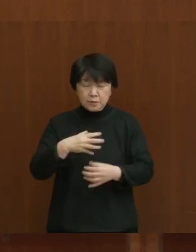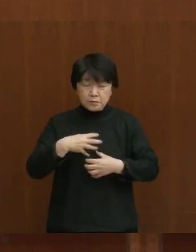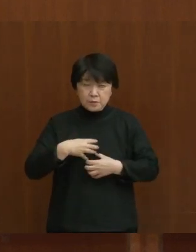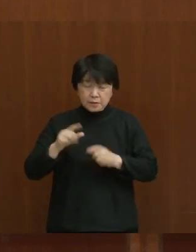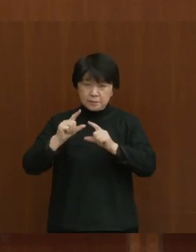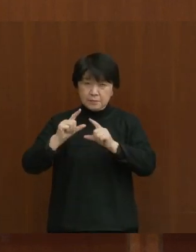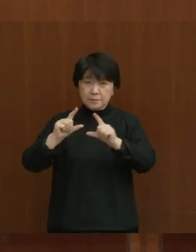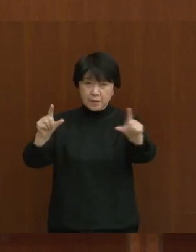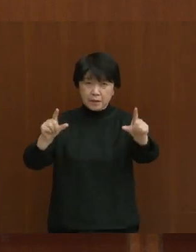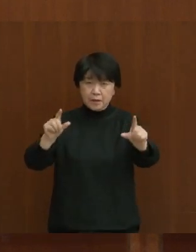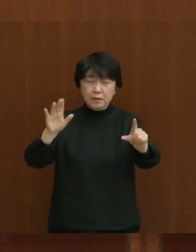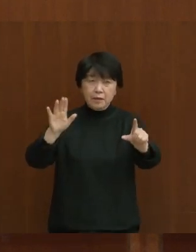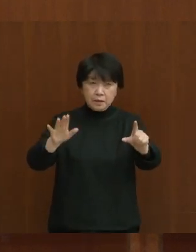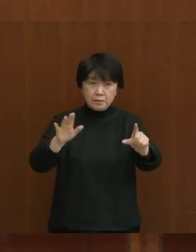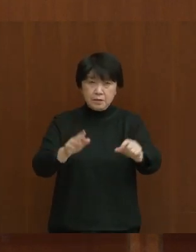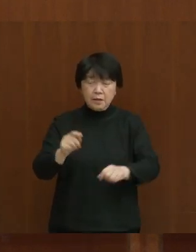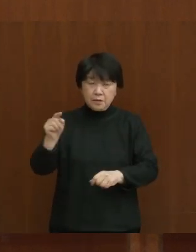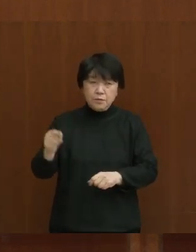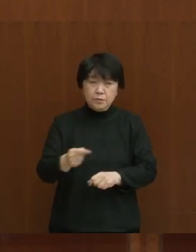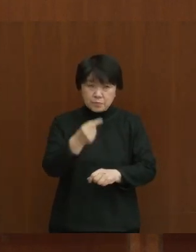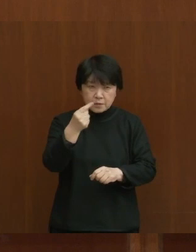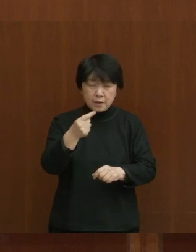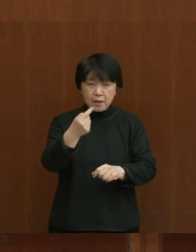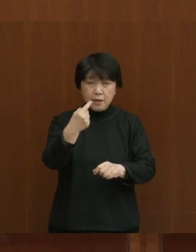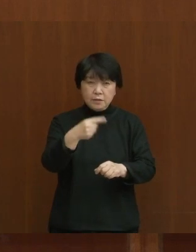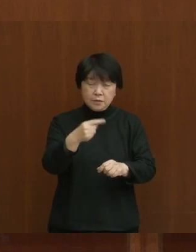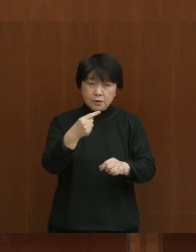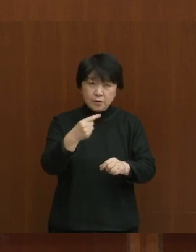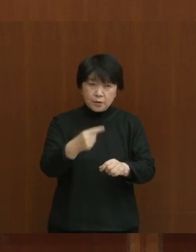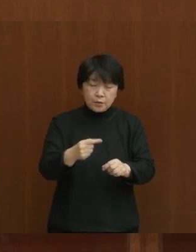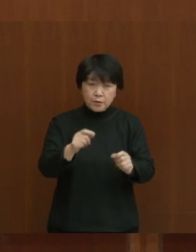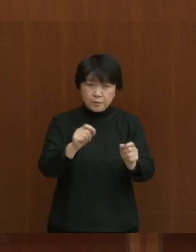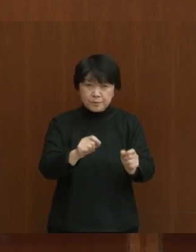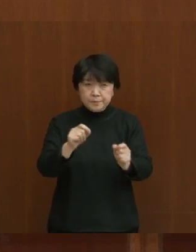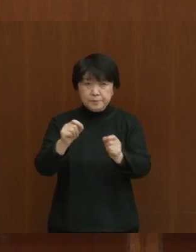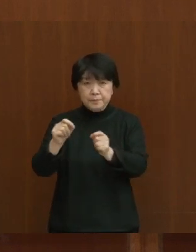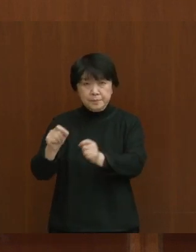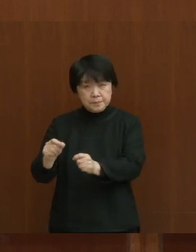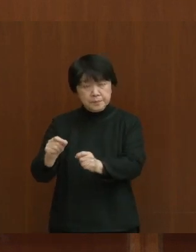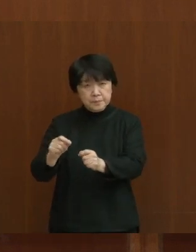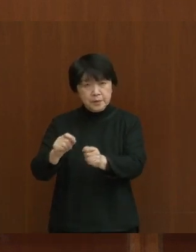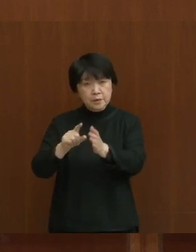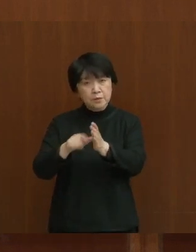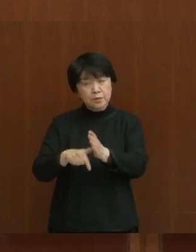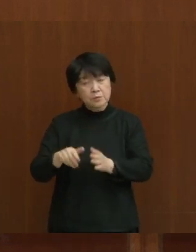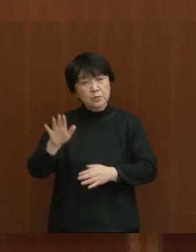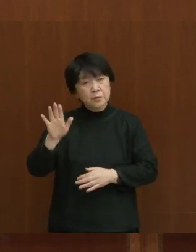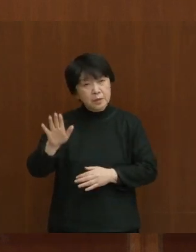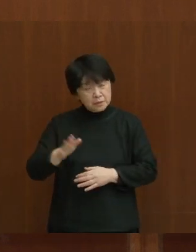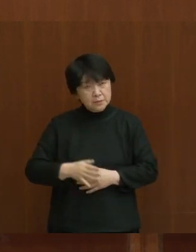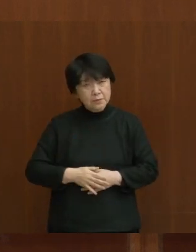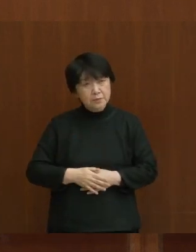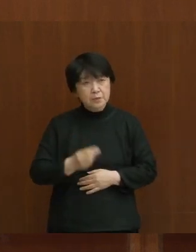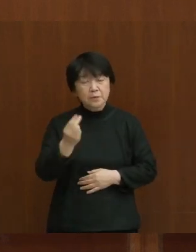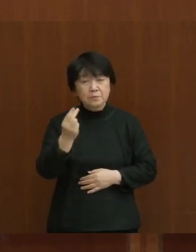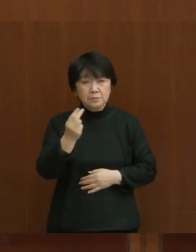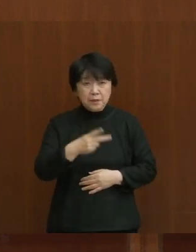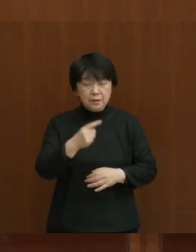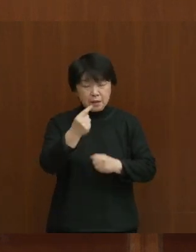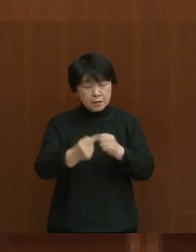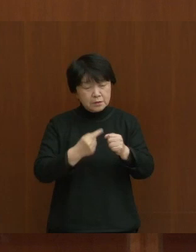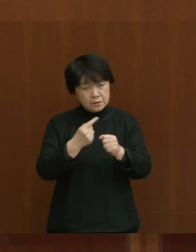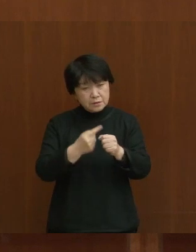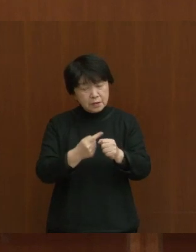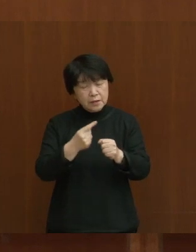中、急遽授業を1ヶ月遅らせて開始することとなりました。また、1年間を通